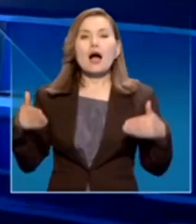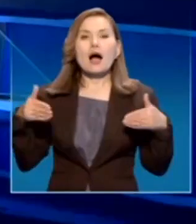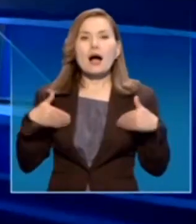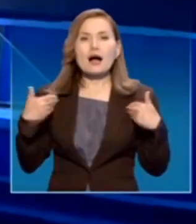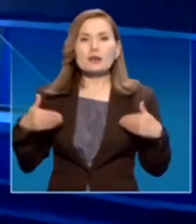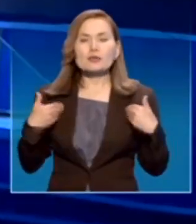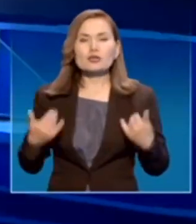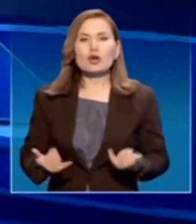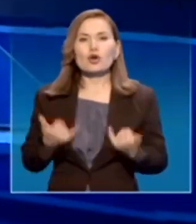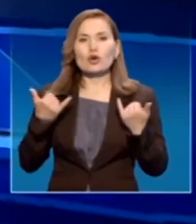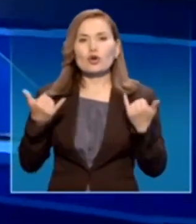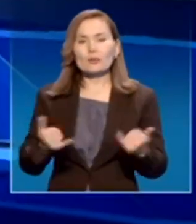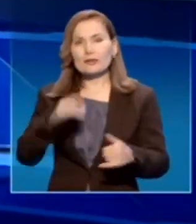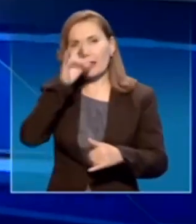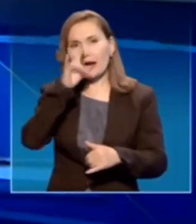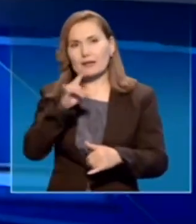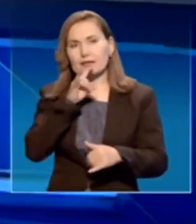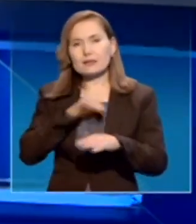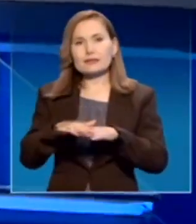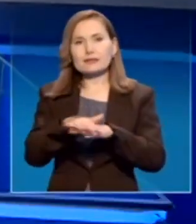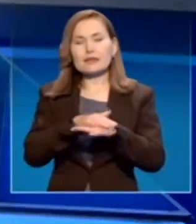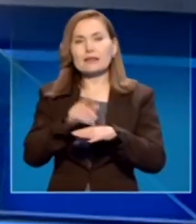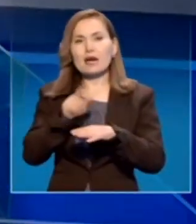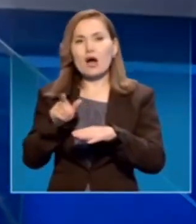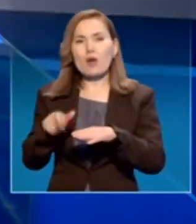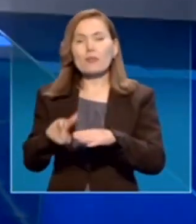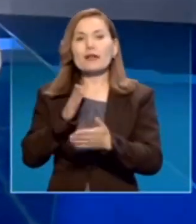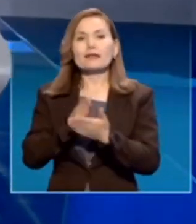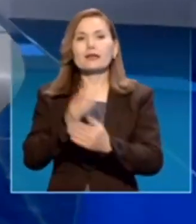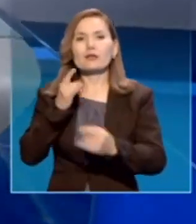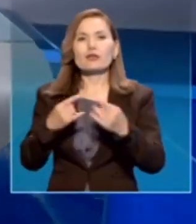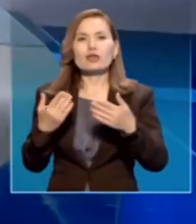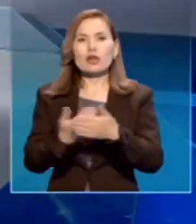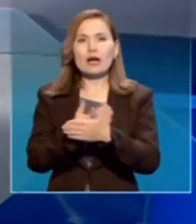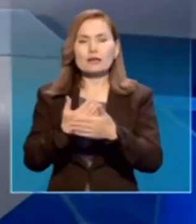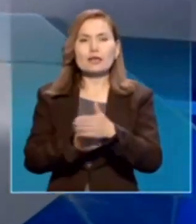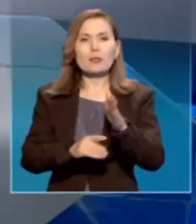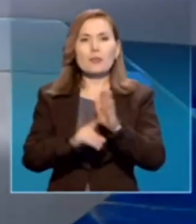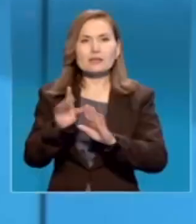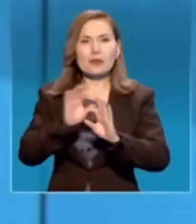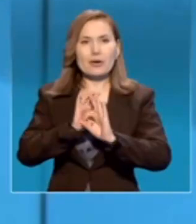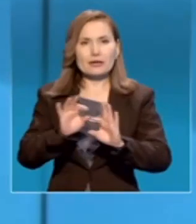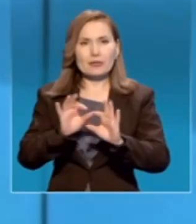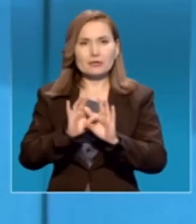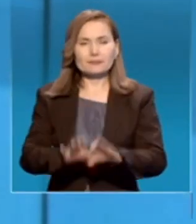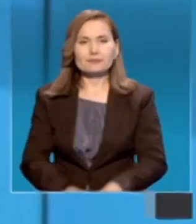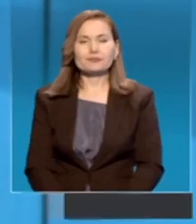Ассалому алейкум, қадірлі көрермен. Студияда Шерхан Жамбулұлы және суырды аудармашы Самал Нұрым.